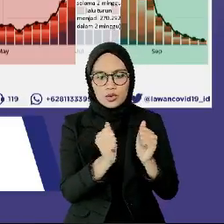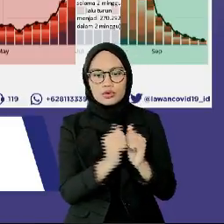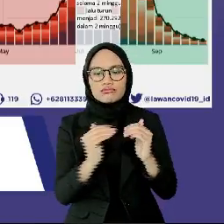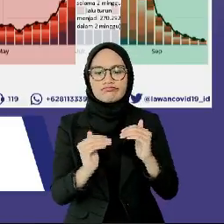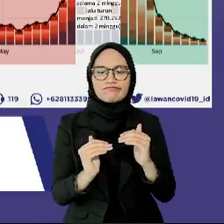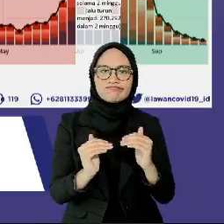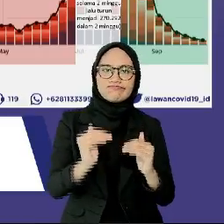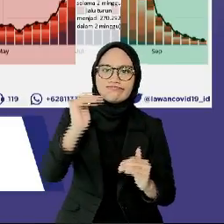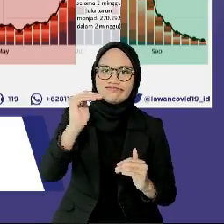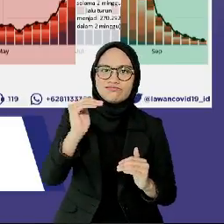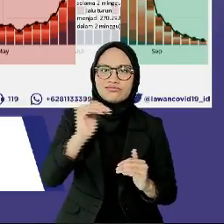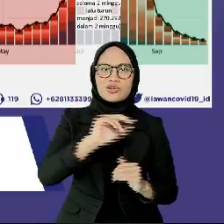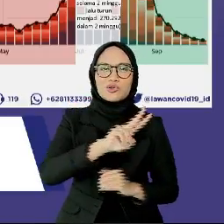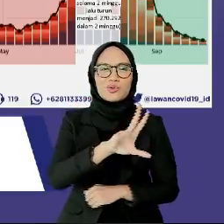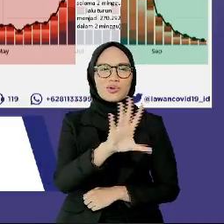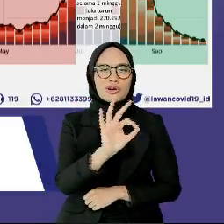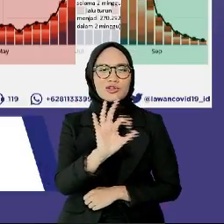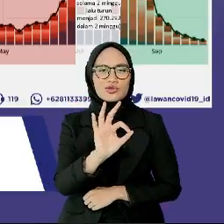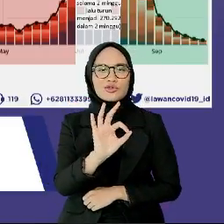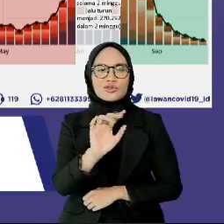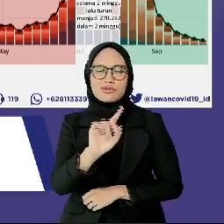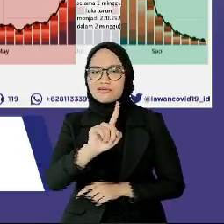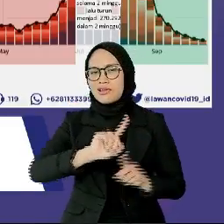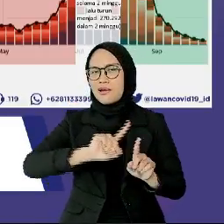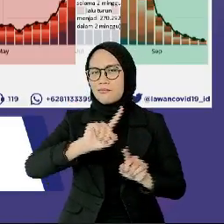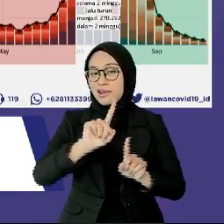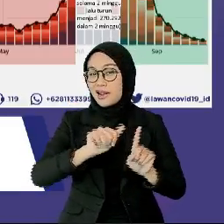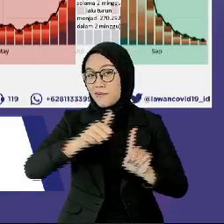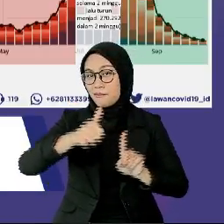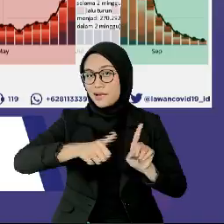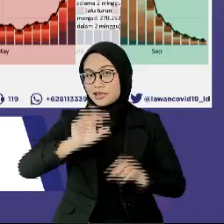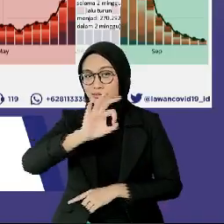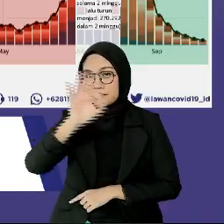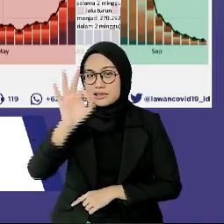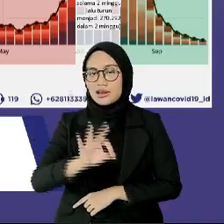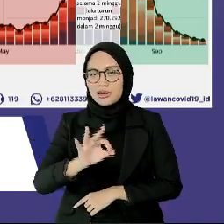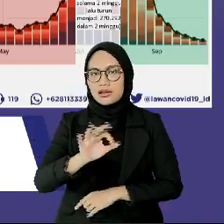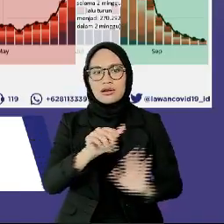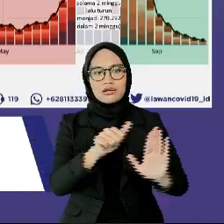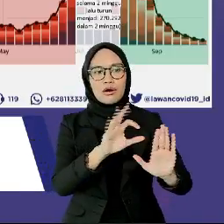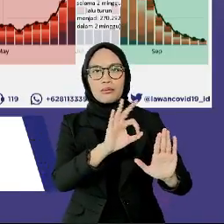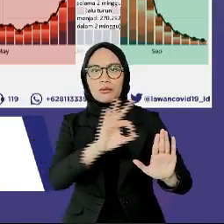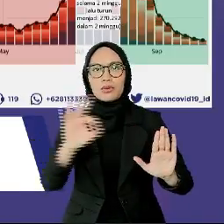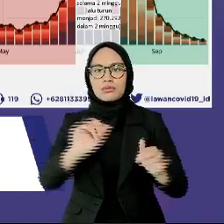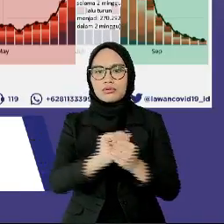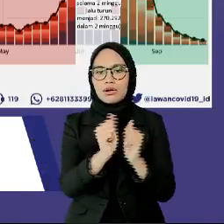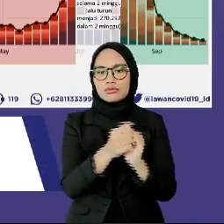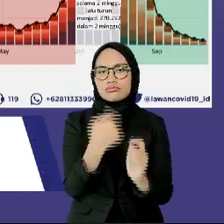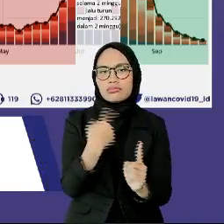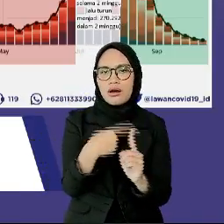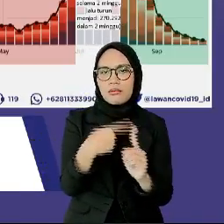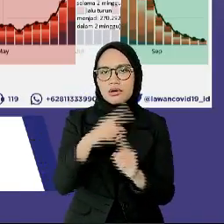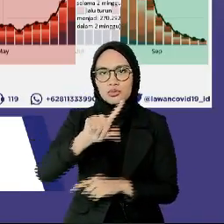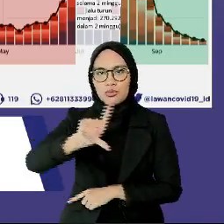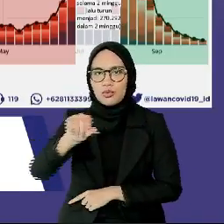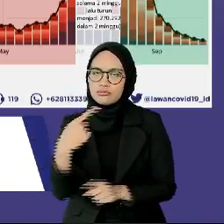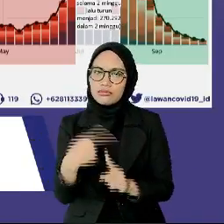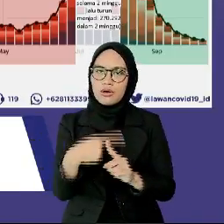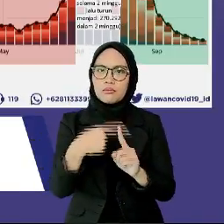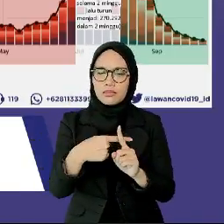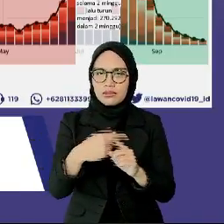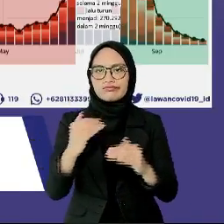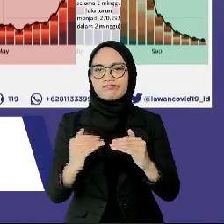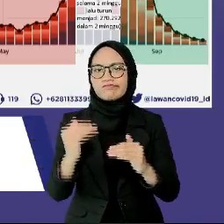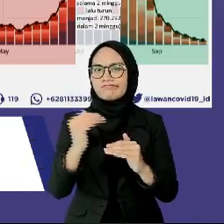meningkat 216% dengan rata-rata kenaikan 6.000 kasus per bulan. Sehingga pemerintah